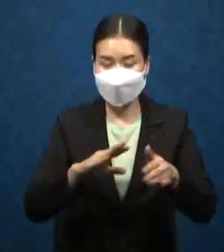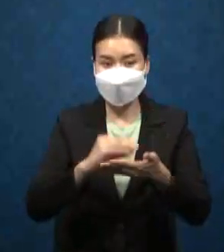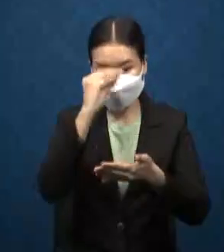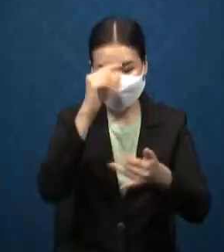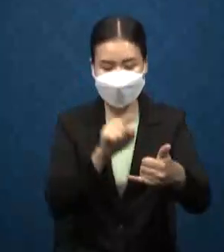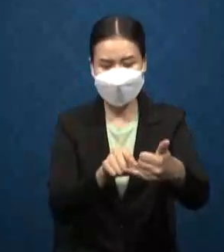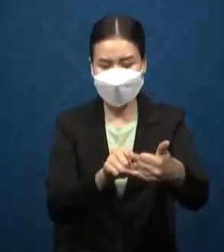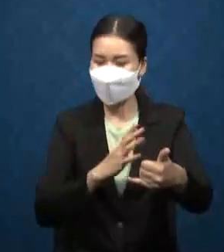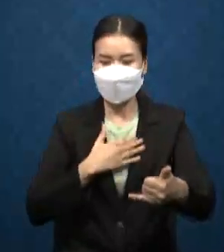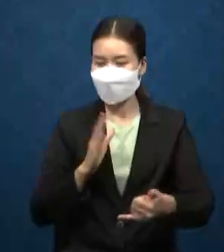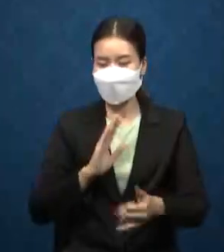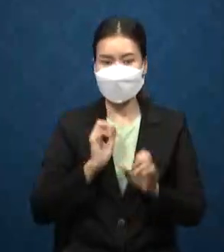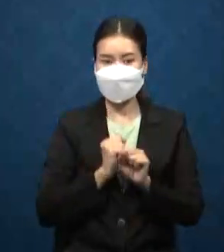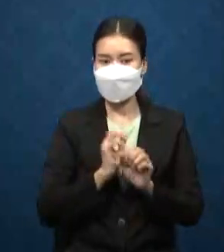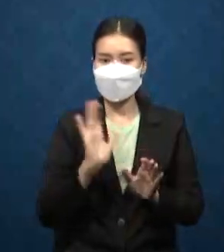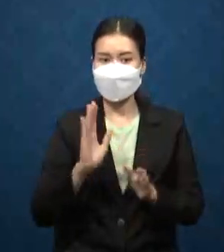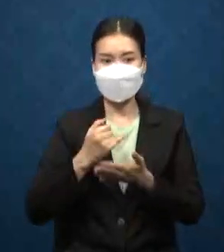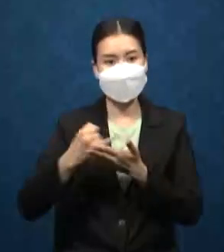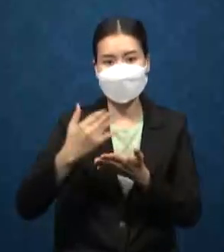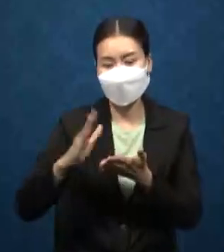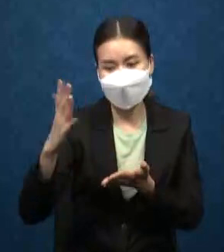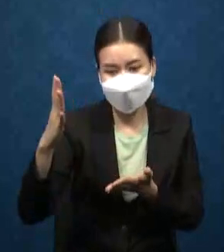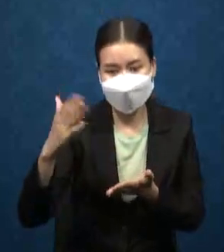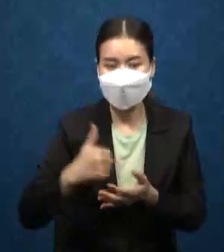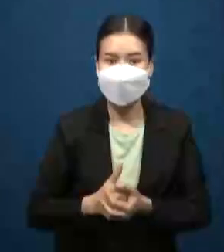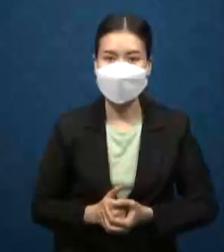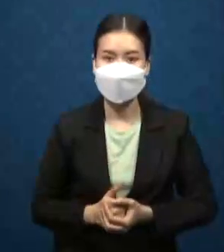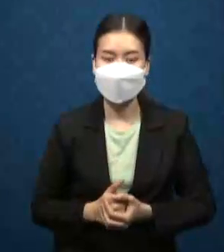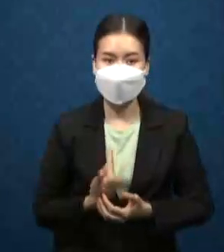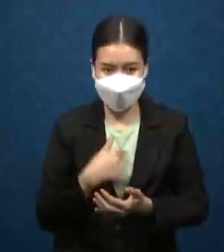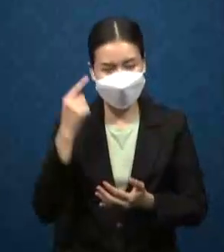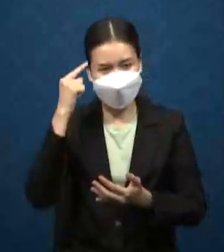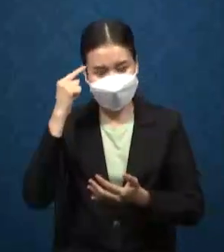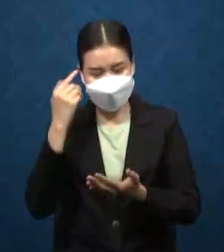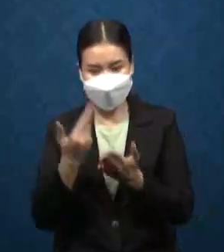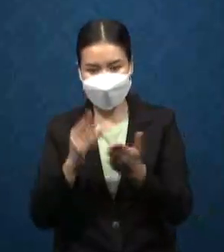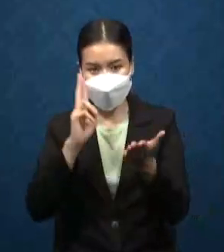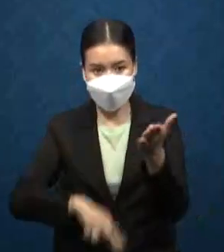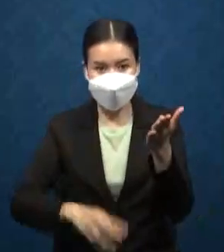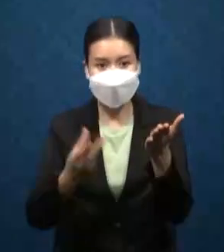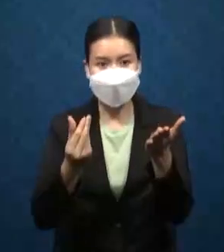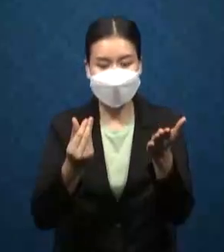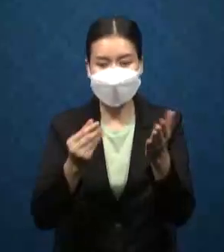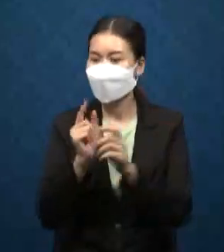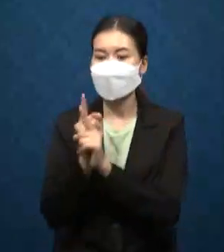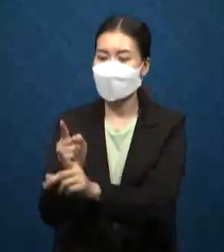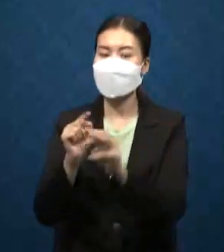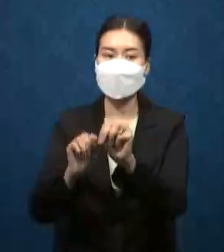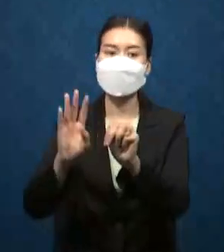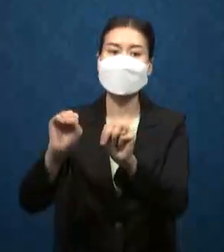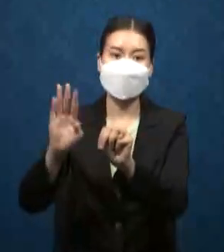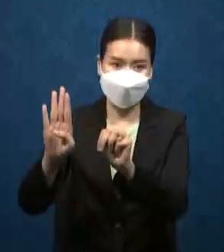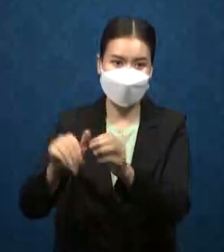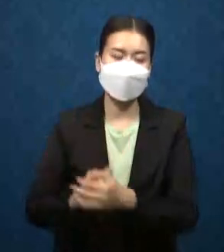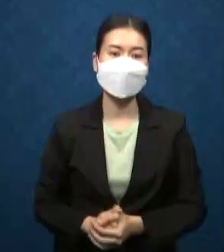ไม่มีไม่ยอมทำงานไม่ยอมทำตามที่อนุกรรมการที่ออกเกณฑ์ไปแล้วช่วยเหลือค่อยไปคิดเบี้ยปรับตามมาตรา 44ท่านแก้ไขเมื่อกี้อัน